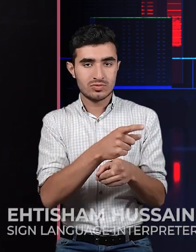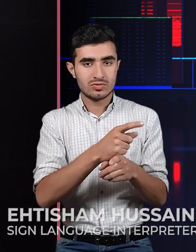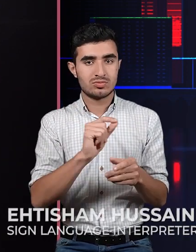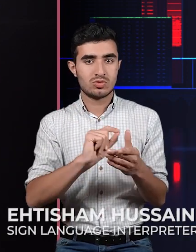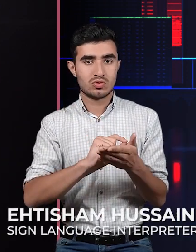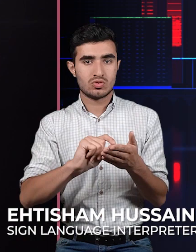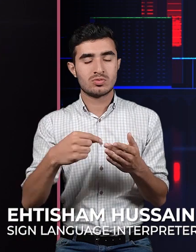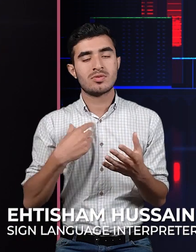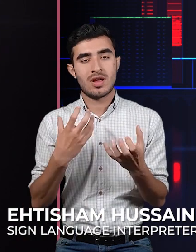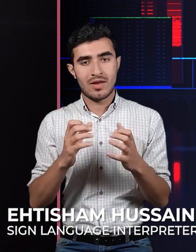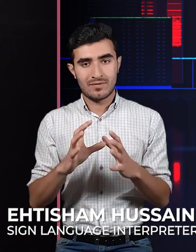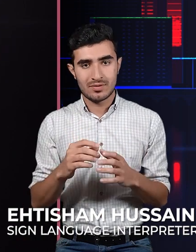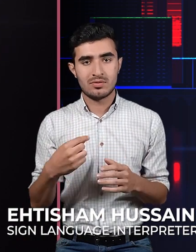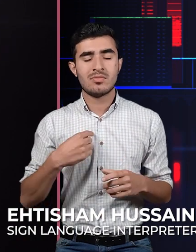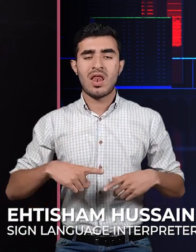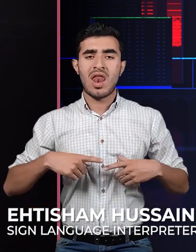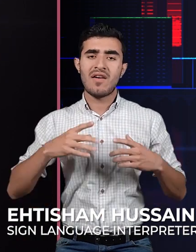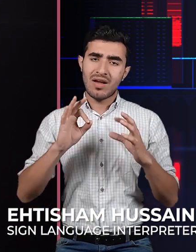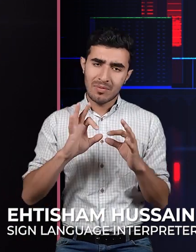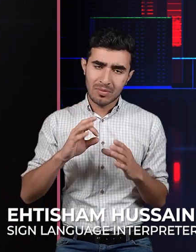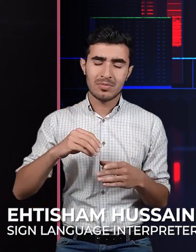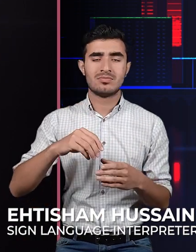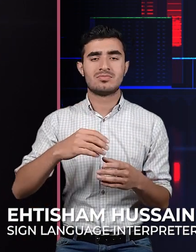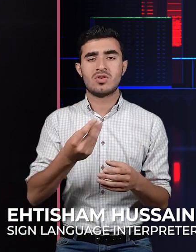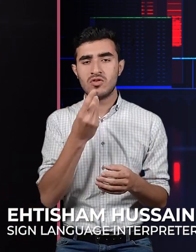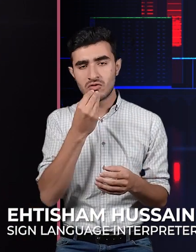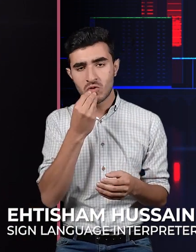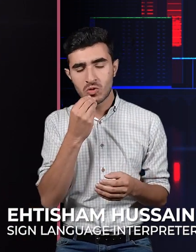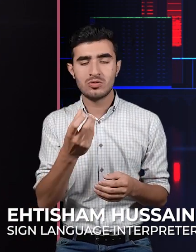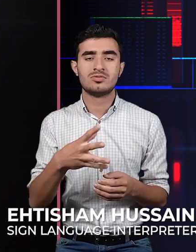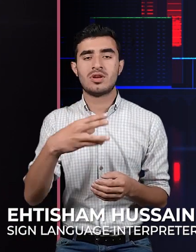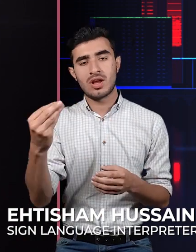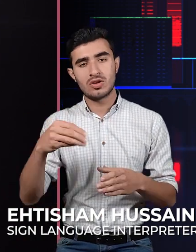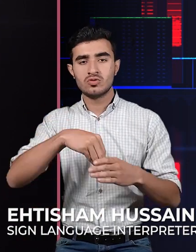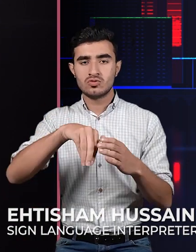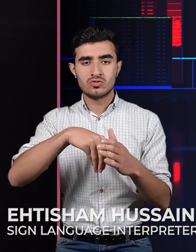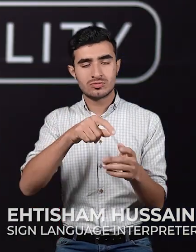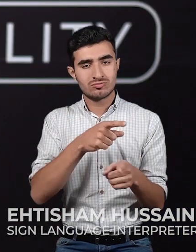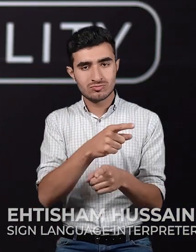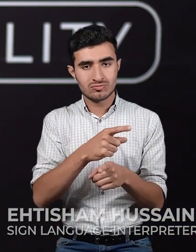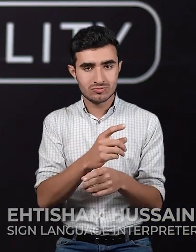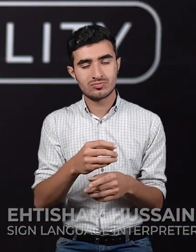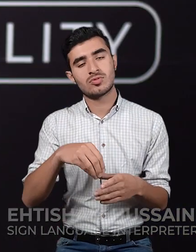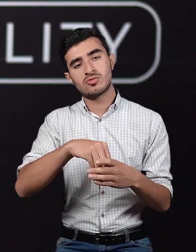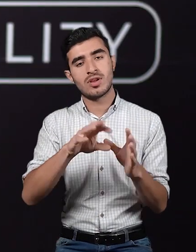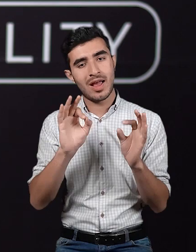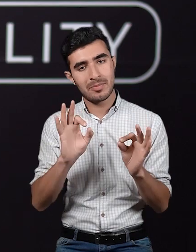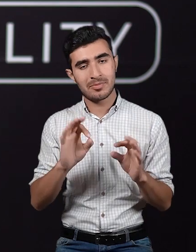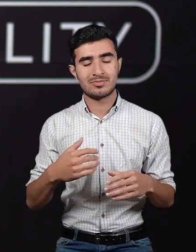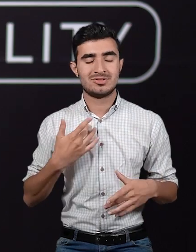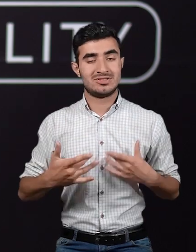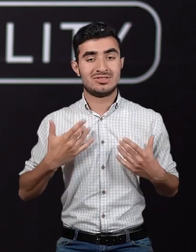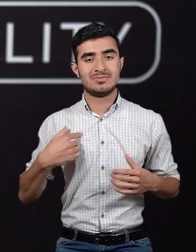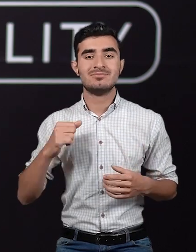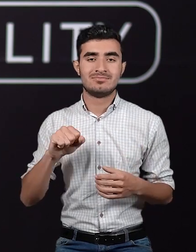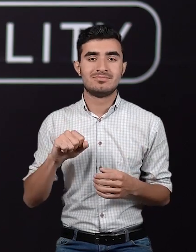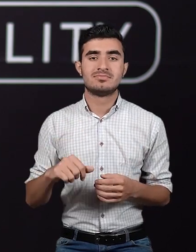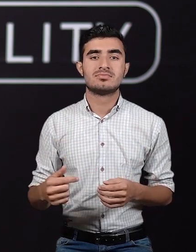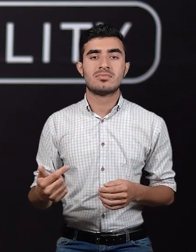अबाउट फूड, ऑल अबाउट कुकिंग, एंड दिस इज़ व्हाट आई एम मोस्ट पैशनेट अबाउट. माई इंस्पिरेशन कम्स फ्रॉम माई